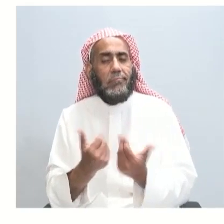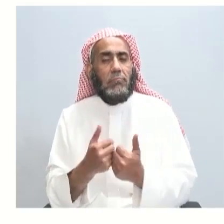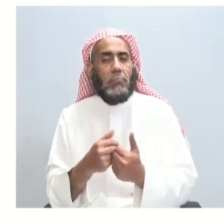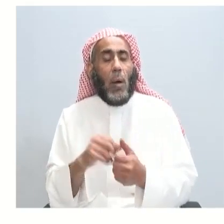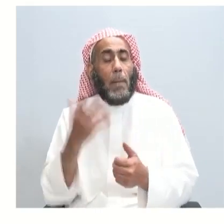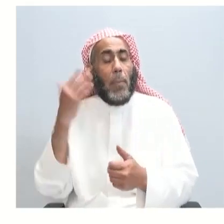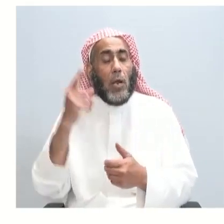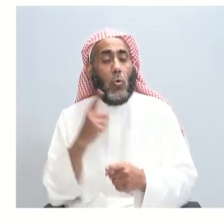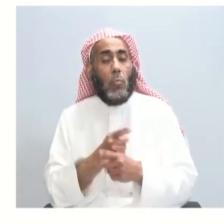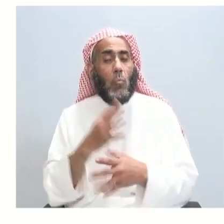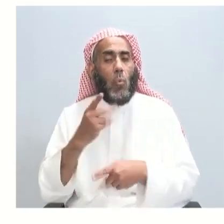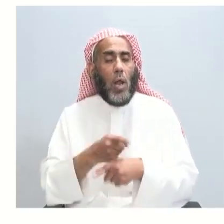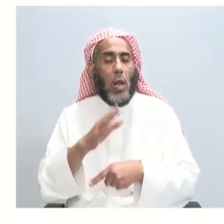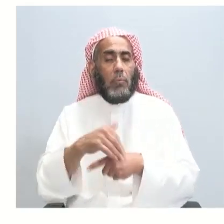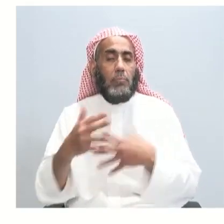ما